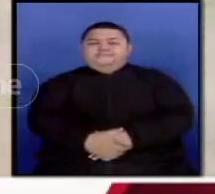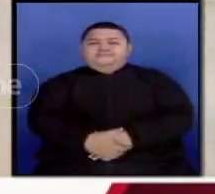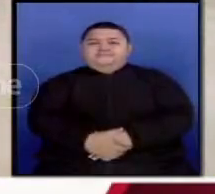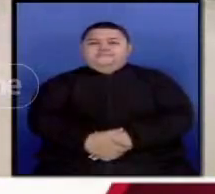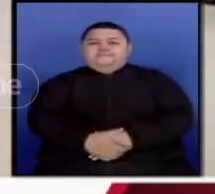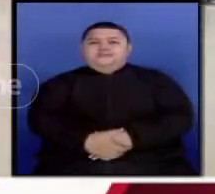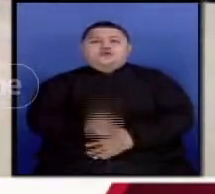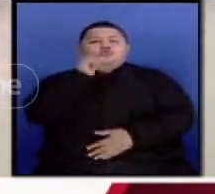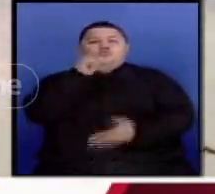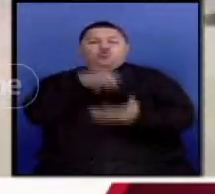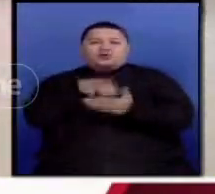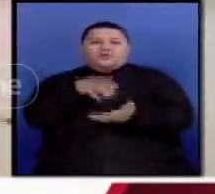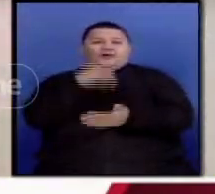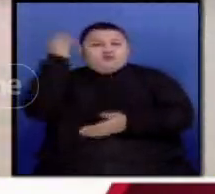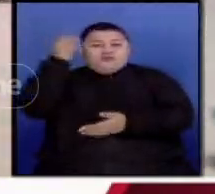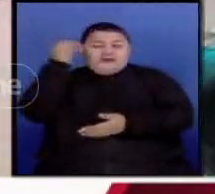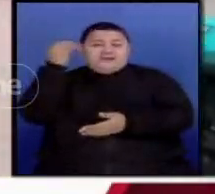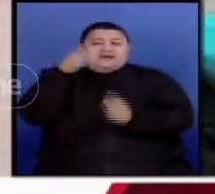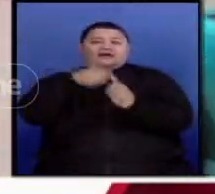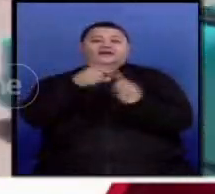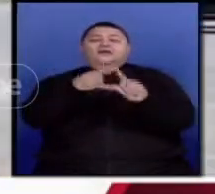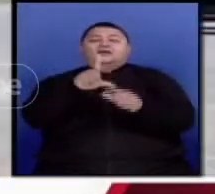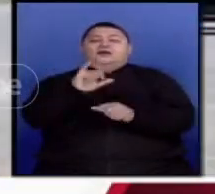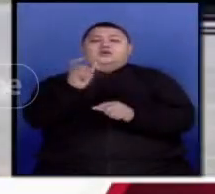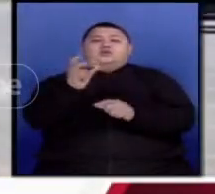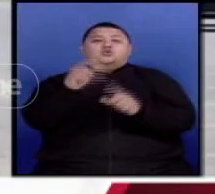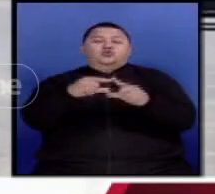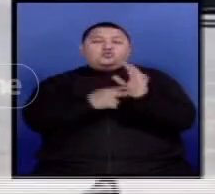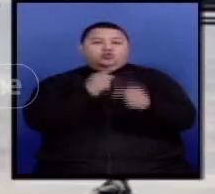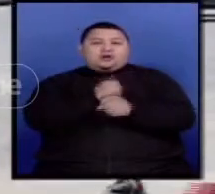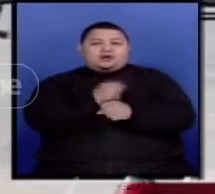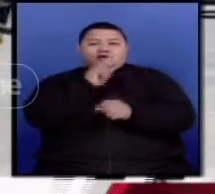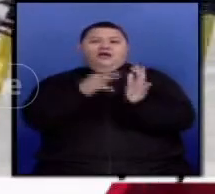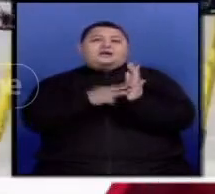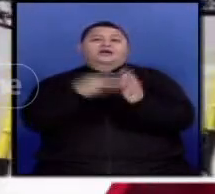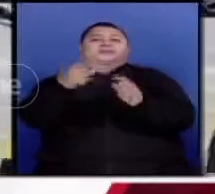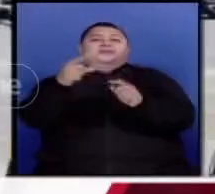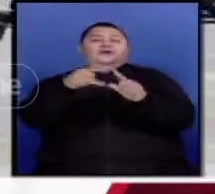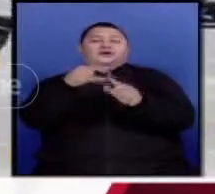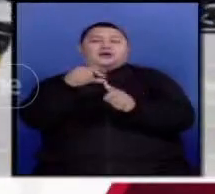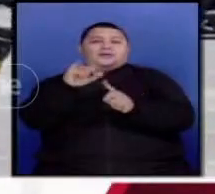Sementara itu, untuk objek wisata di Taman Kaliurang dan Jeep Wisata Merapi masih menerima kunjungan